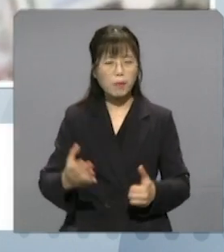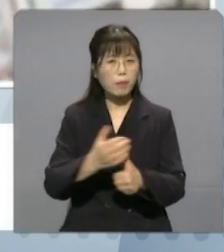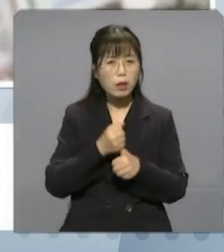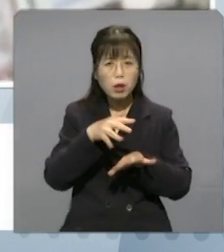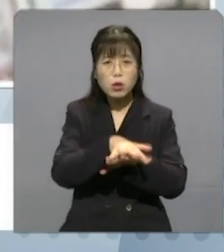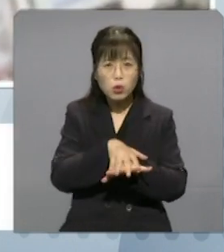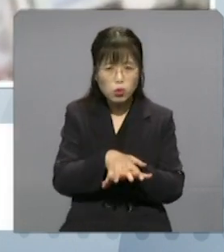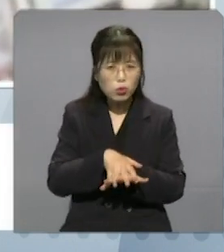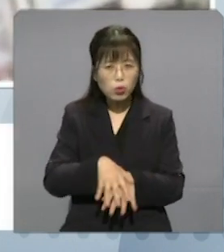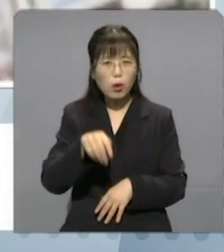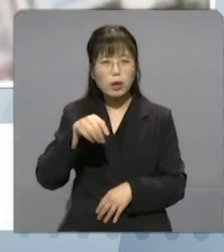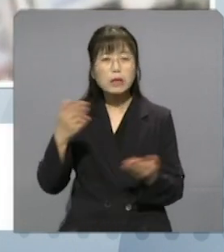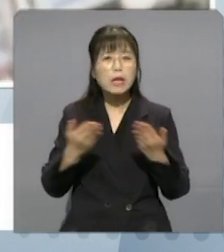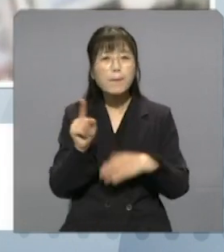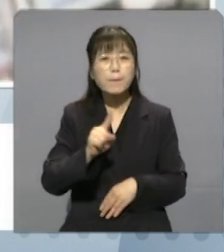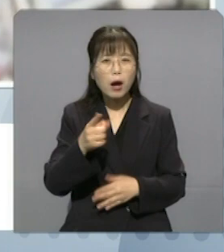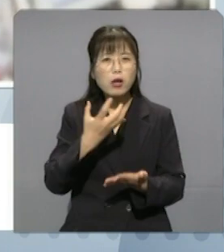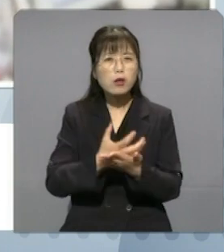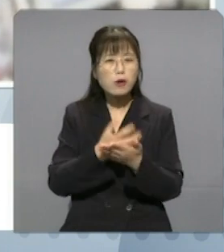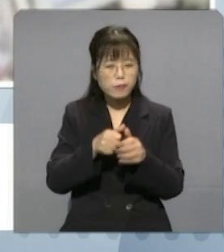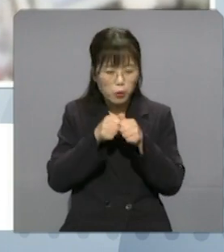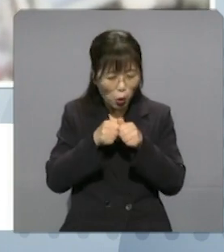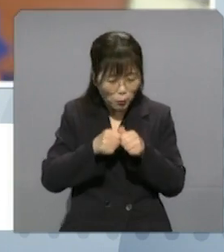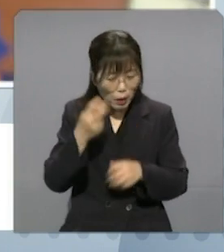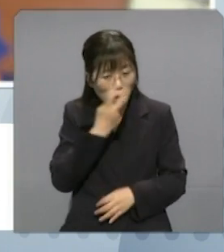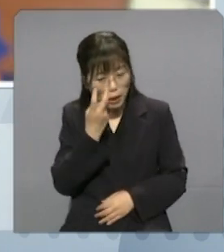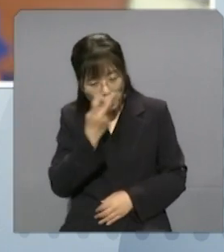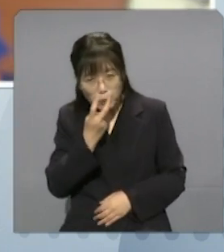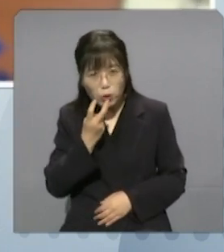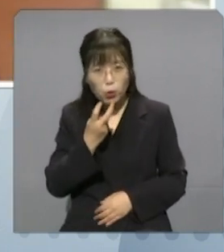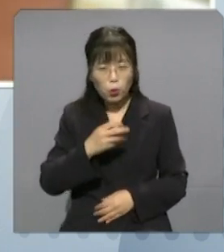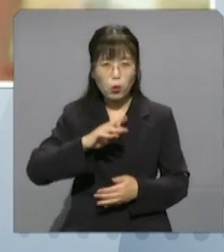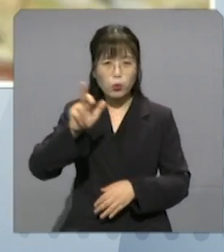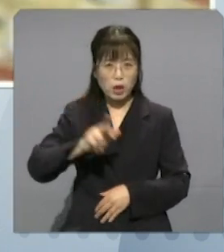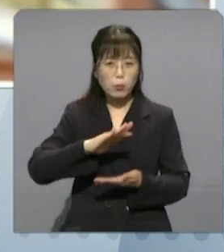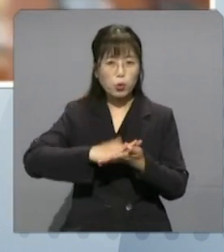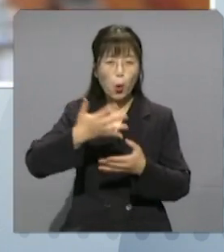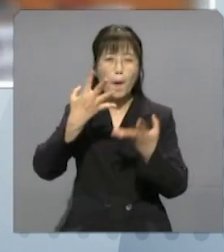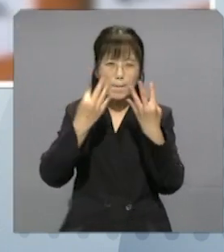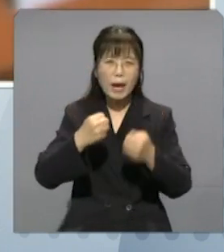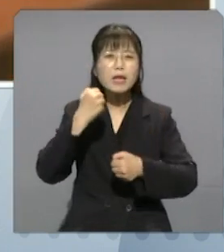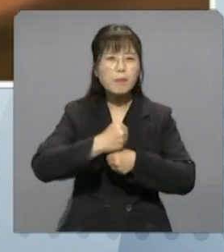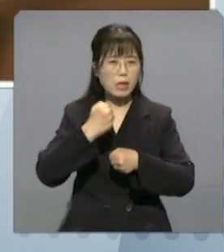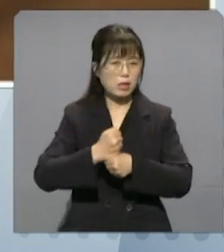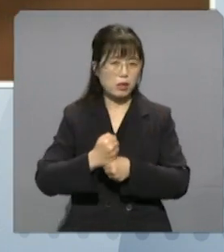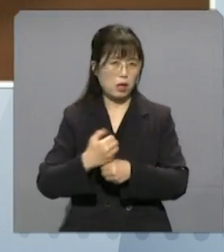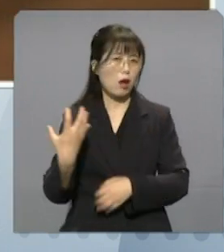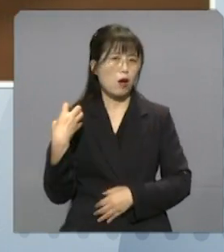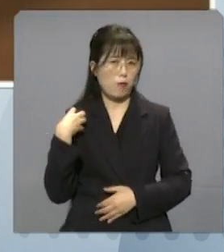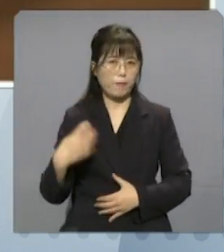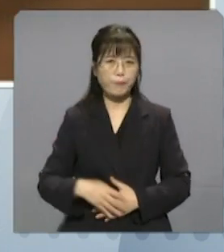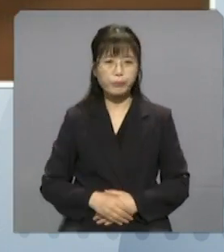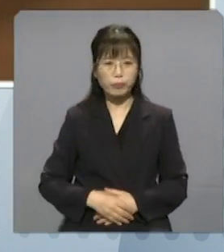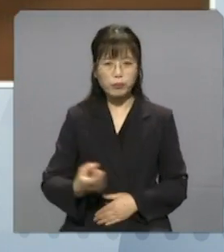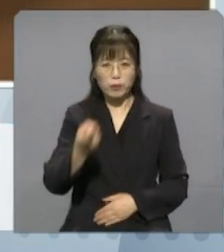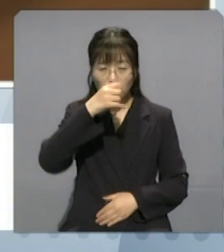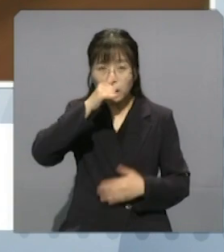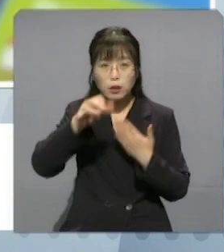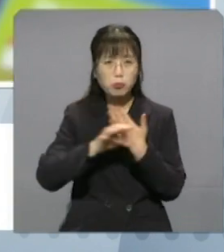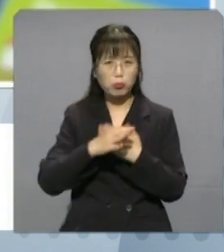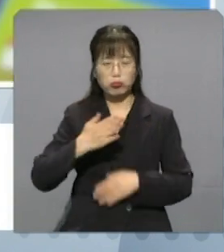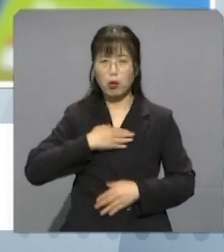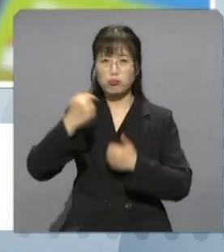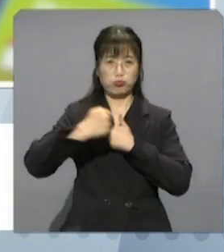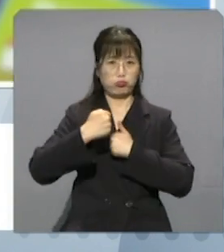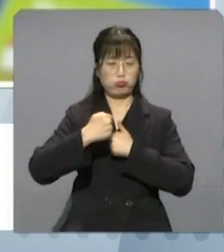조직들도 주로 하는 일이 서류를 꼼꼼히 살피고 대포통장을 많이 만드는게 주 업무입니다 혹시 걸리더라도